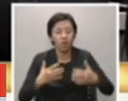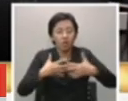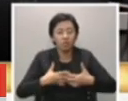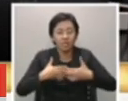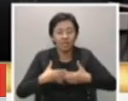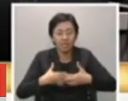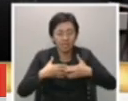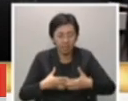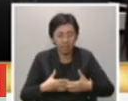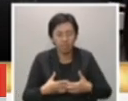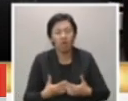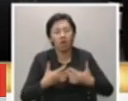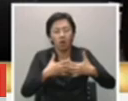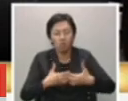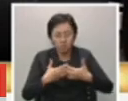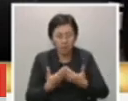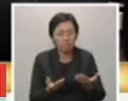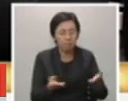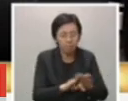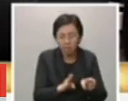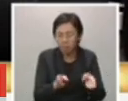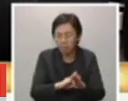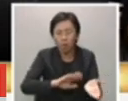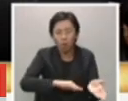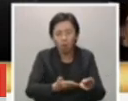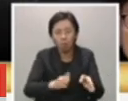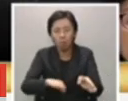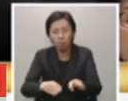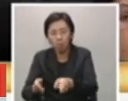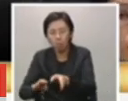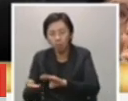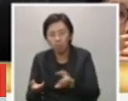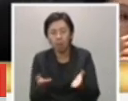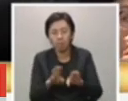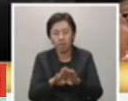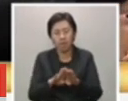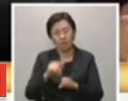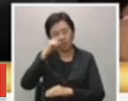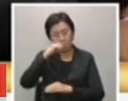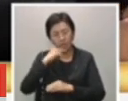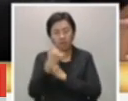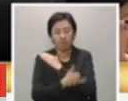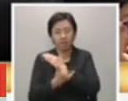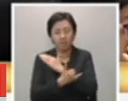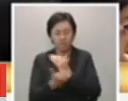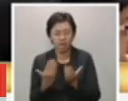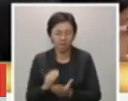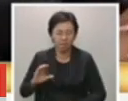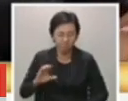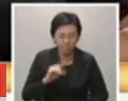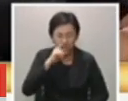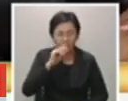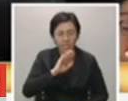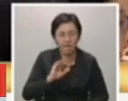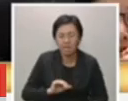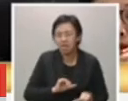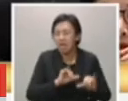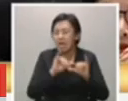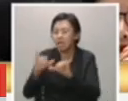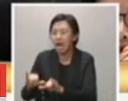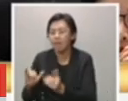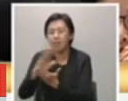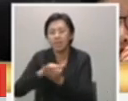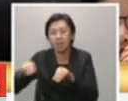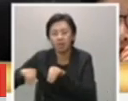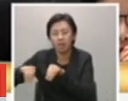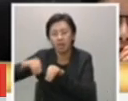วครับโรงงานทยอยปิดตัวการลงทุนใหม่ทั้งจากในและต่างประเทศย้ายฐานการผลิตไปประเทศเพื่อนบ้านหมด